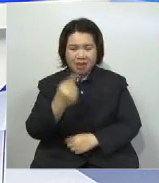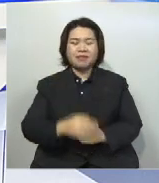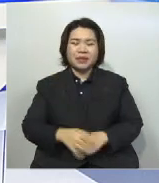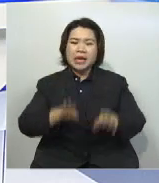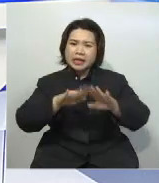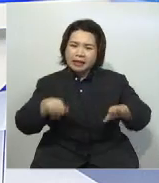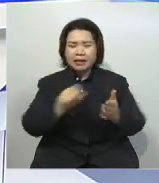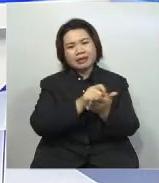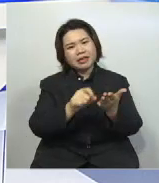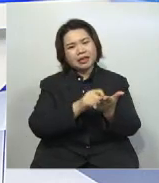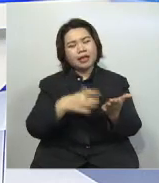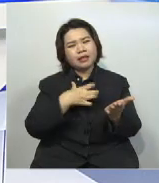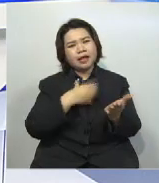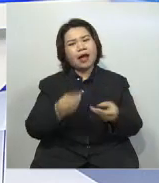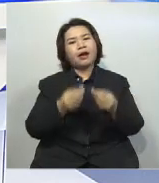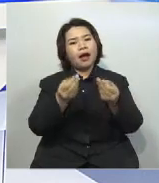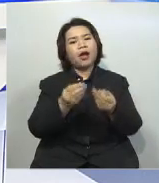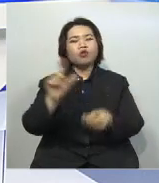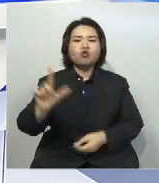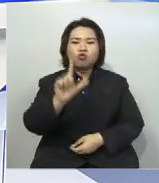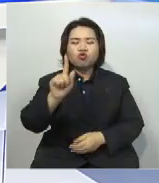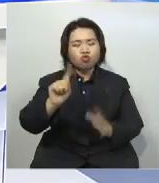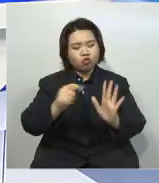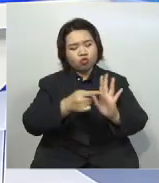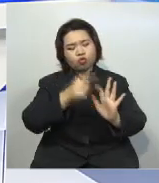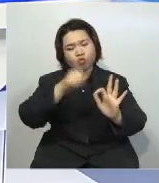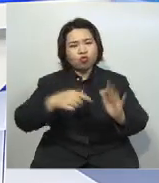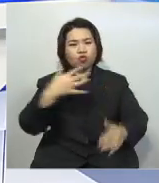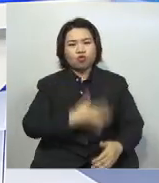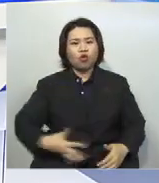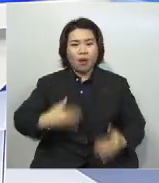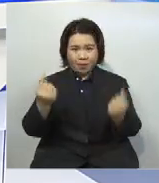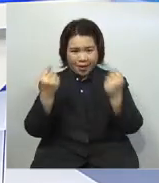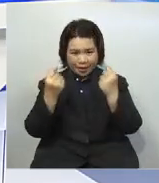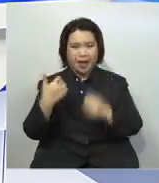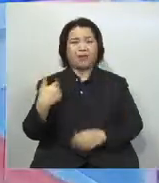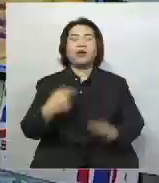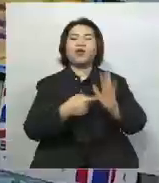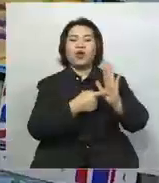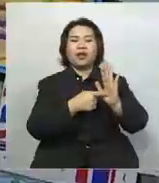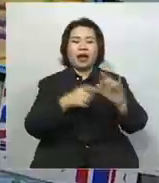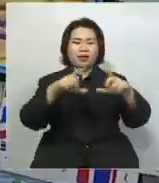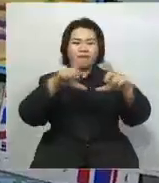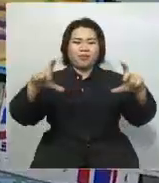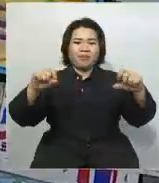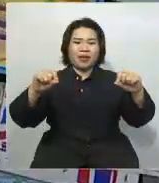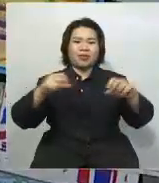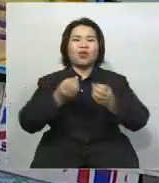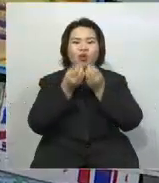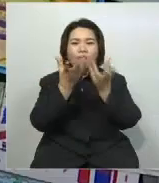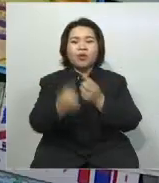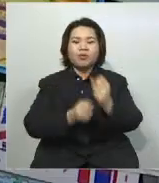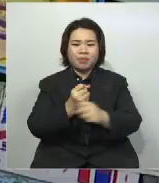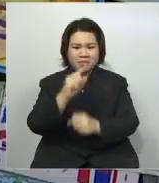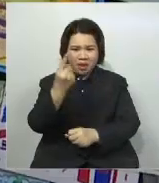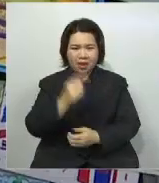ส่งมาเนื้อหาก็จะบอกว่าอยากให้ลุงตู่สุขภาพแข็งแรงเดี๋ยวไปดูบรรยากาศกันนะคะสำหรับตัวอย่างบัตรสคส. อวยพรปีให